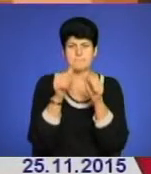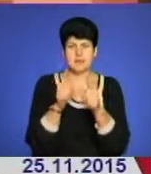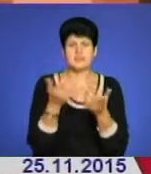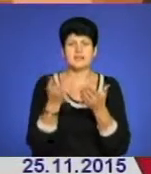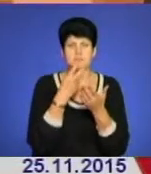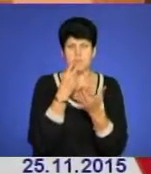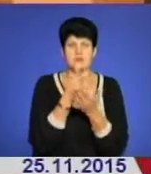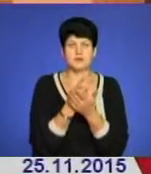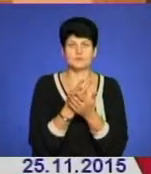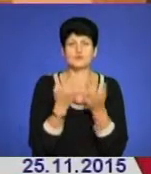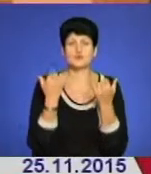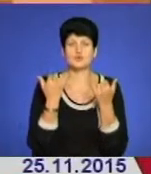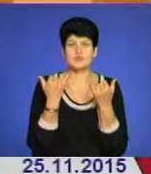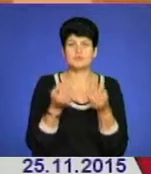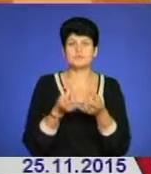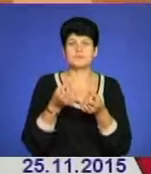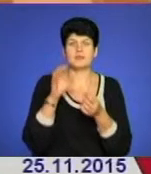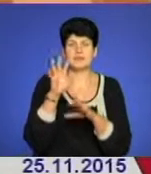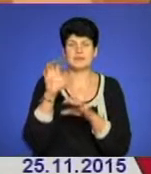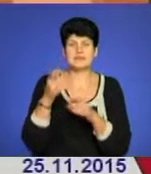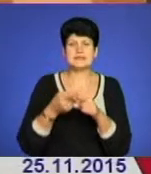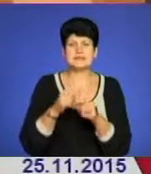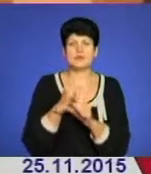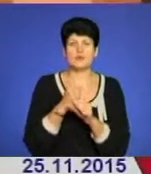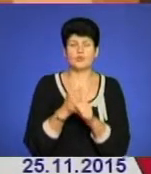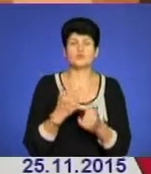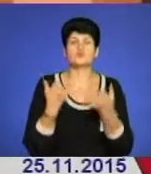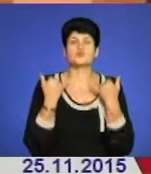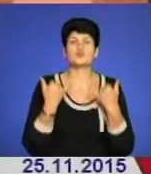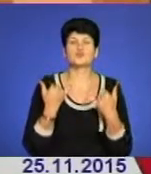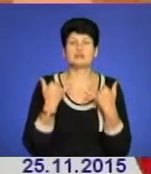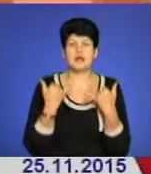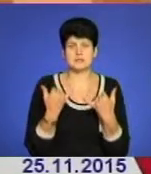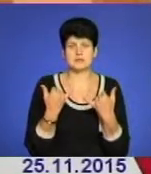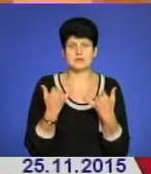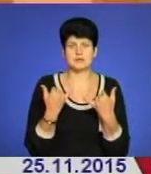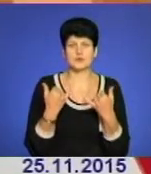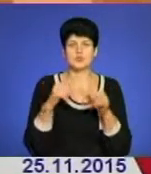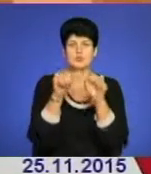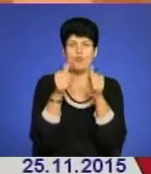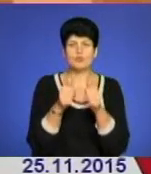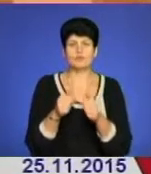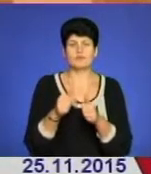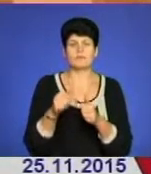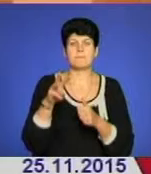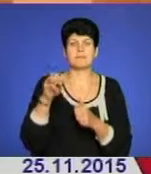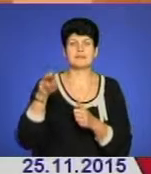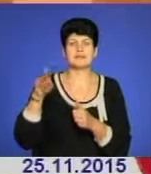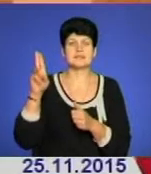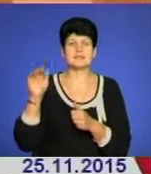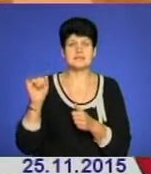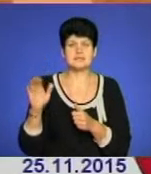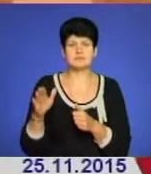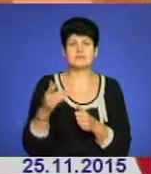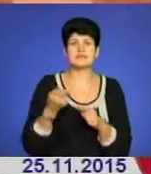бачимо сьогодні на світлинах, це є роботи уже сучасних скульпторів, митців. І це